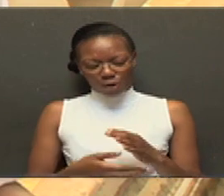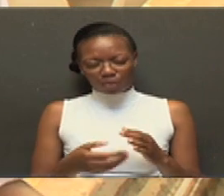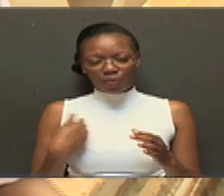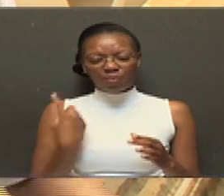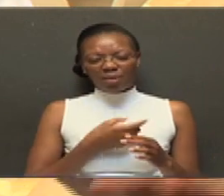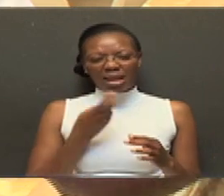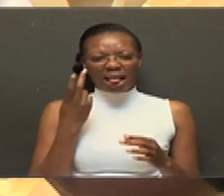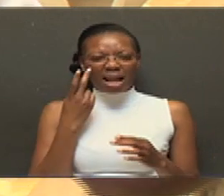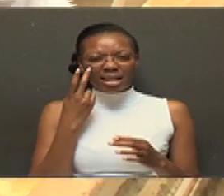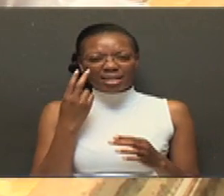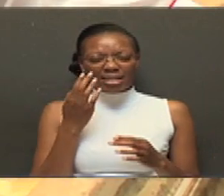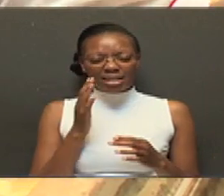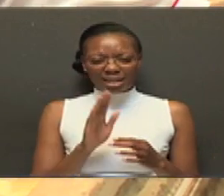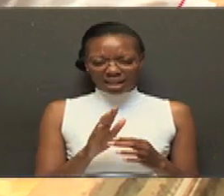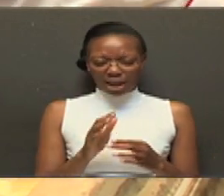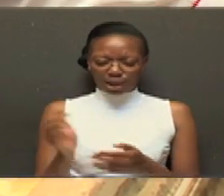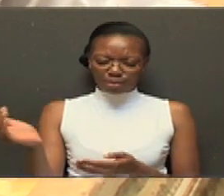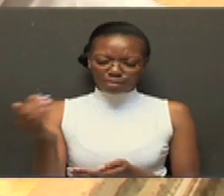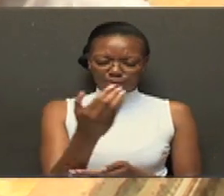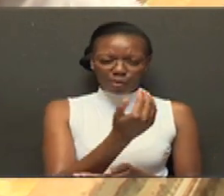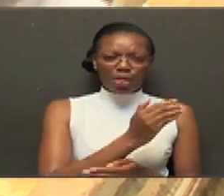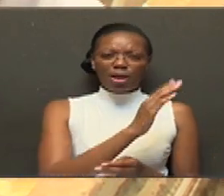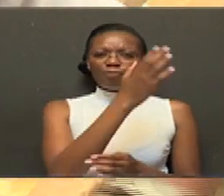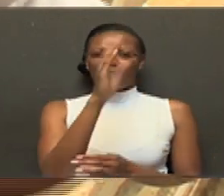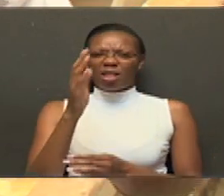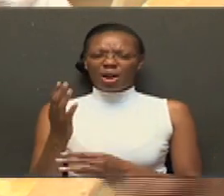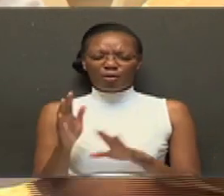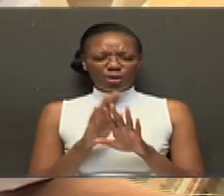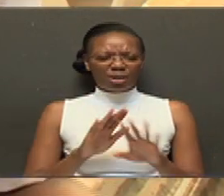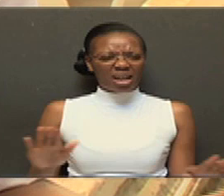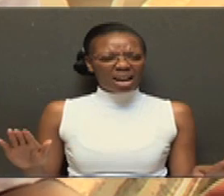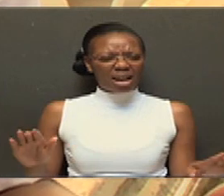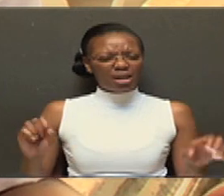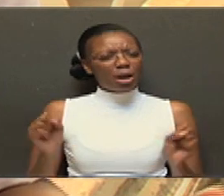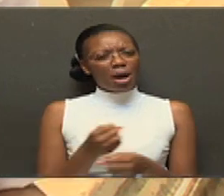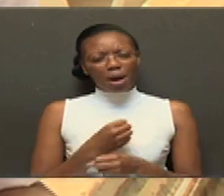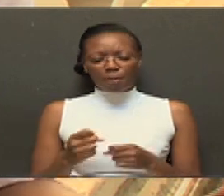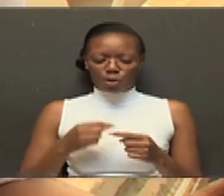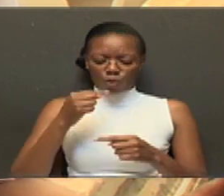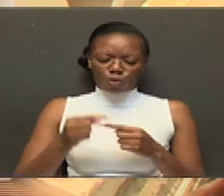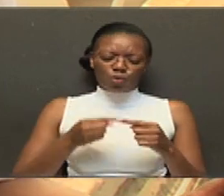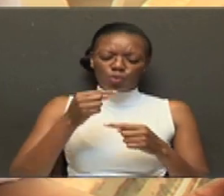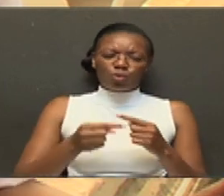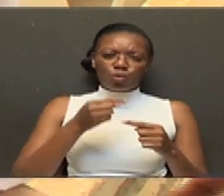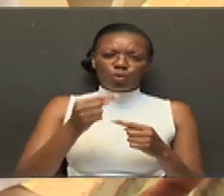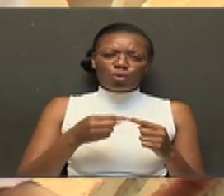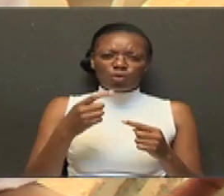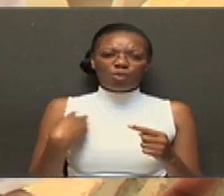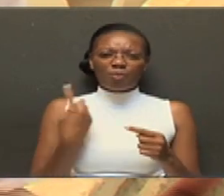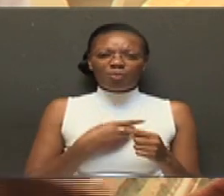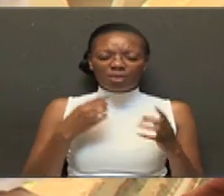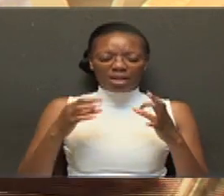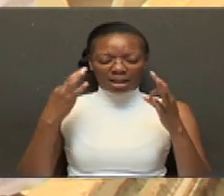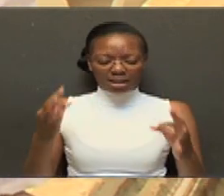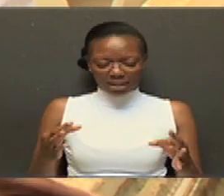hii kuharvest kutoka kwa mashambani na msitu is not sustainable. So tukaanza kufikiria